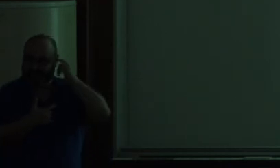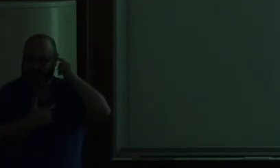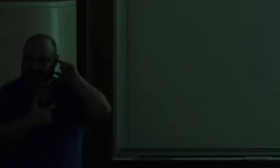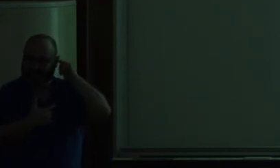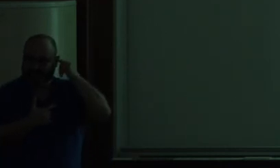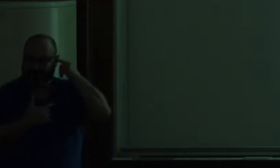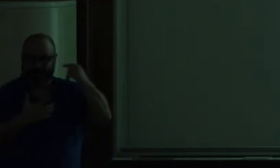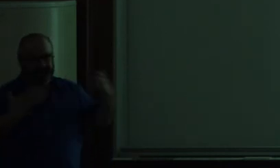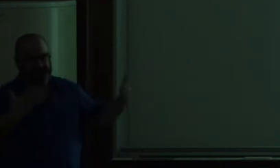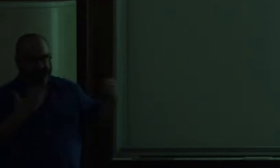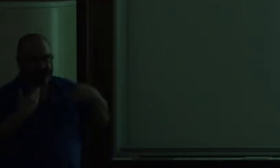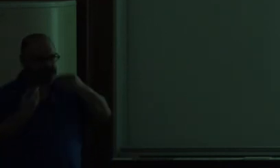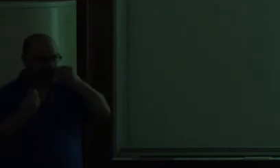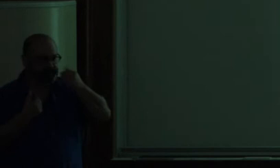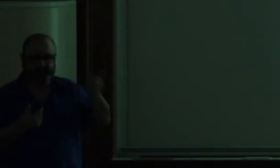j'ai l'impression que